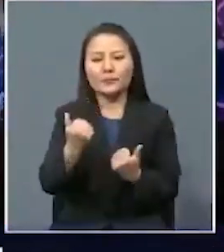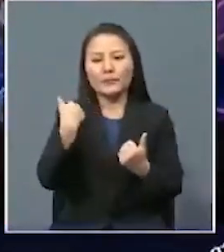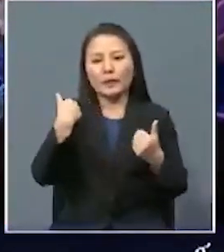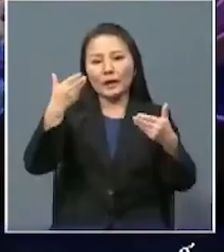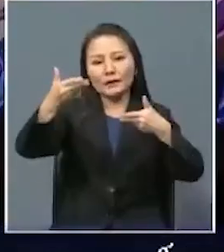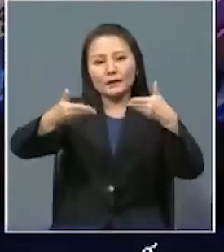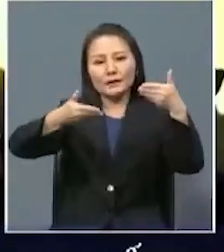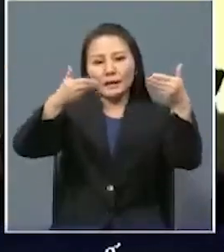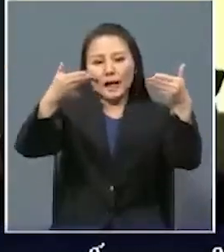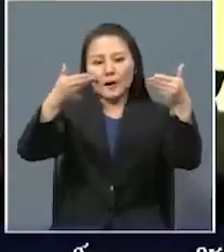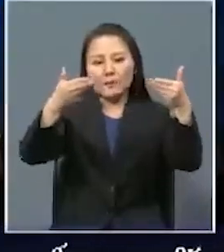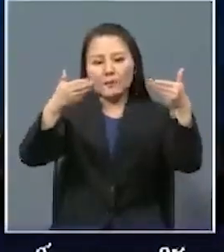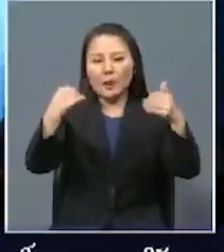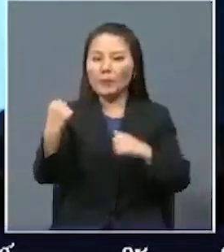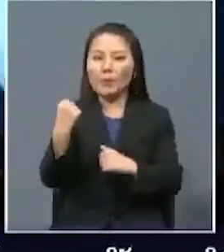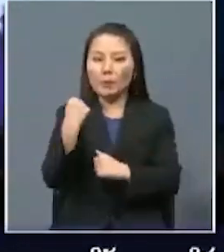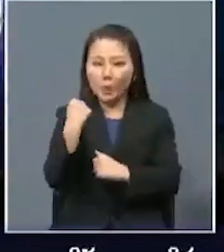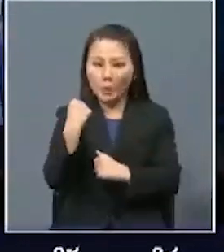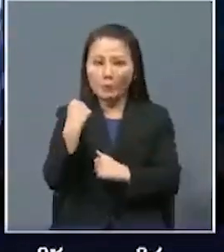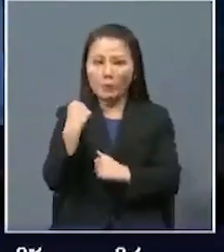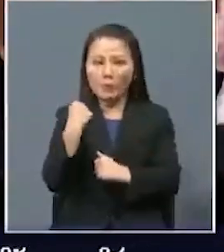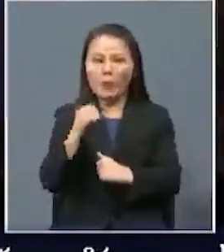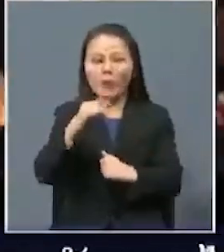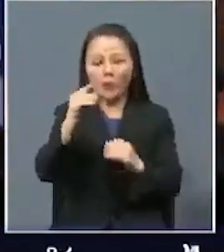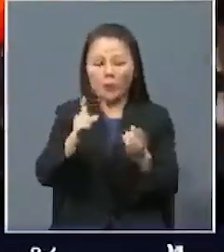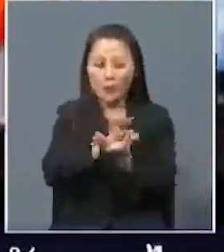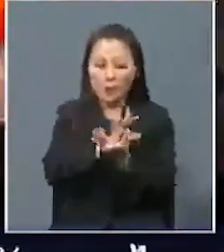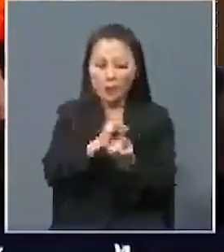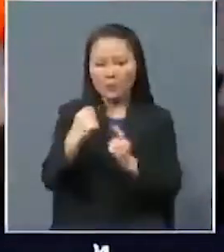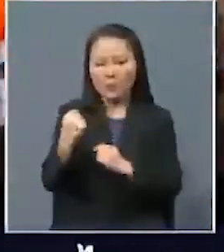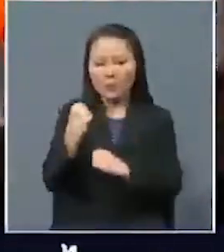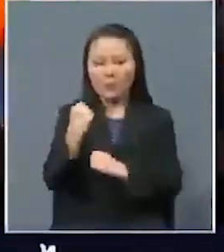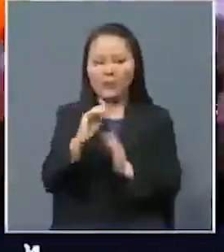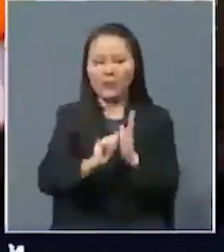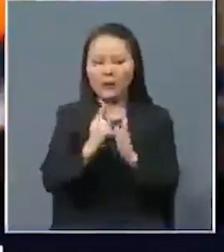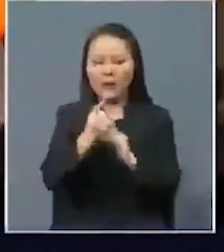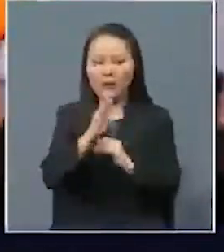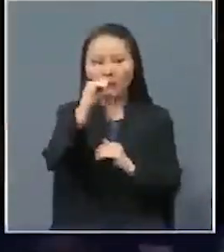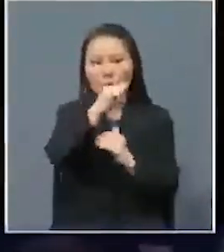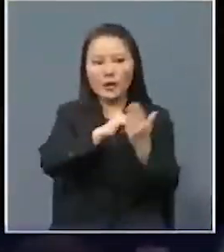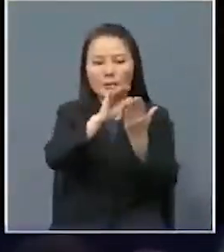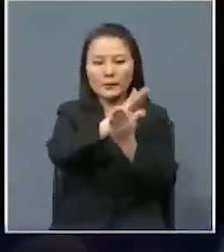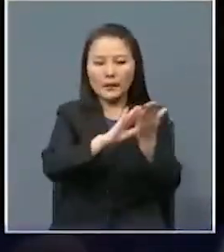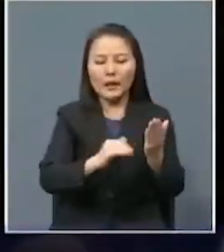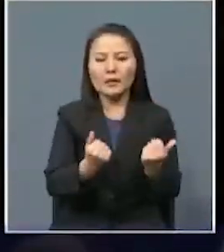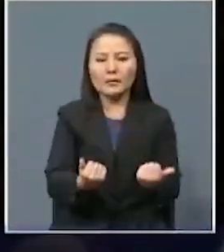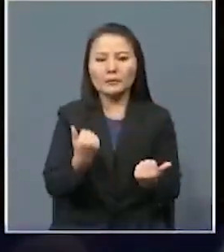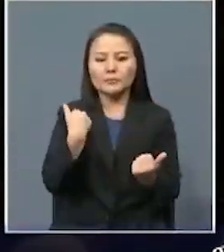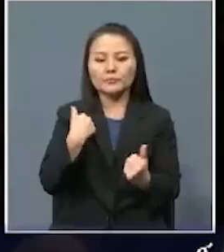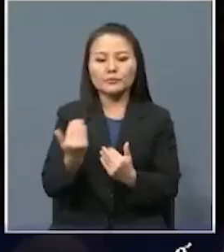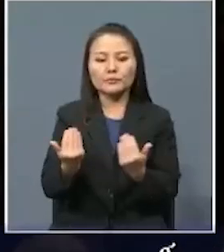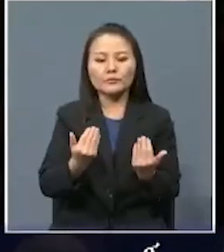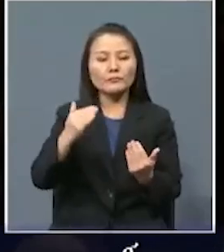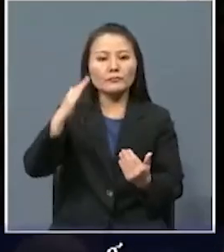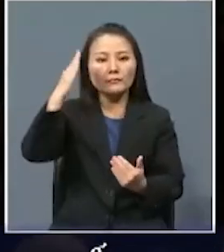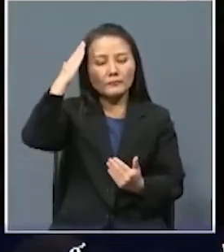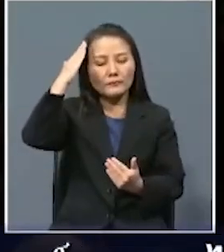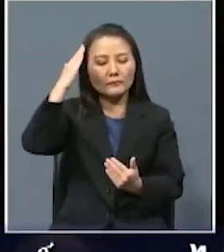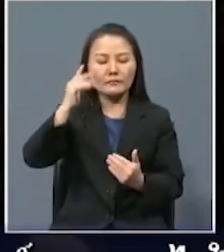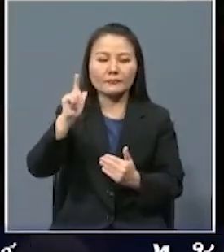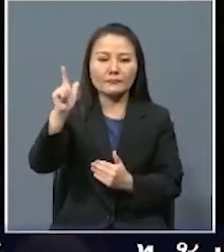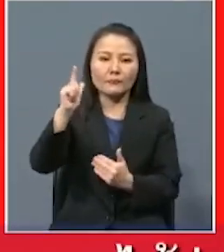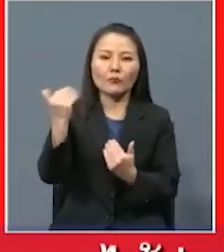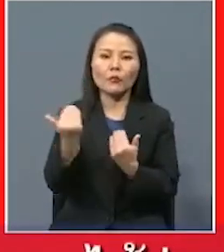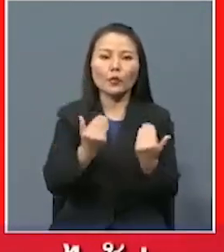งาน Soft Powerฟอรัมระดับนานาชาติครั้งแรกของประเทศไทยในงานนี้มีนางสาวแพทองธารชินวัตรทคณะกรรมการ